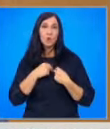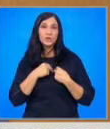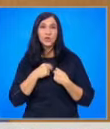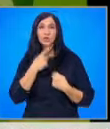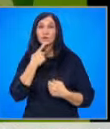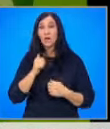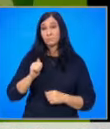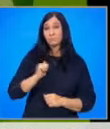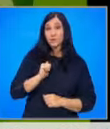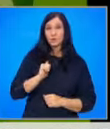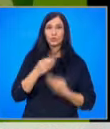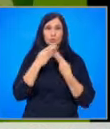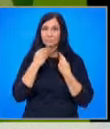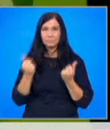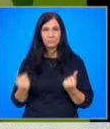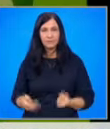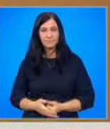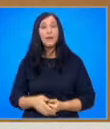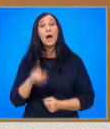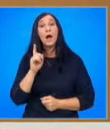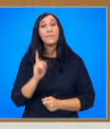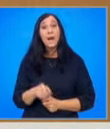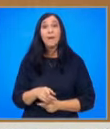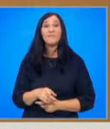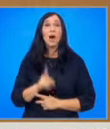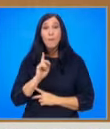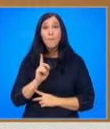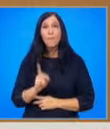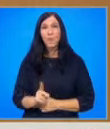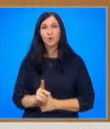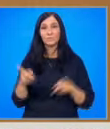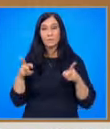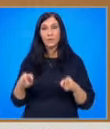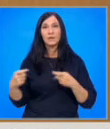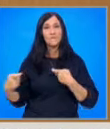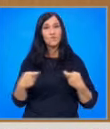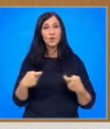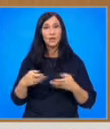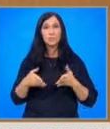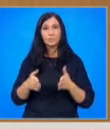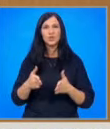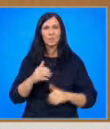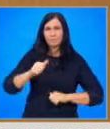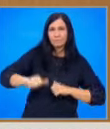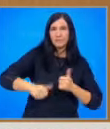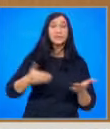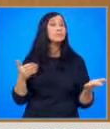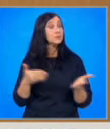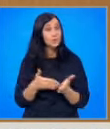Усещането за сигурност отсъства. Трябва и можем да прекратим войната по пътищата. Бесен съм,